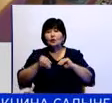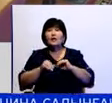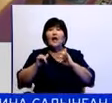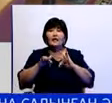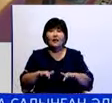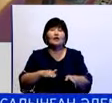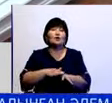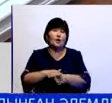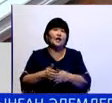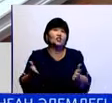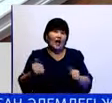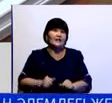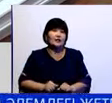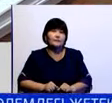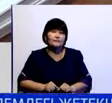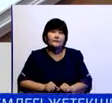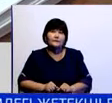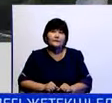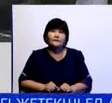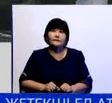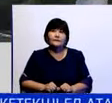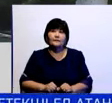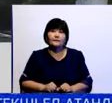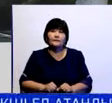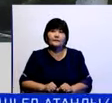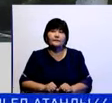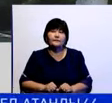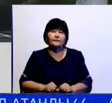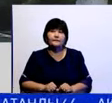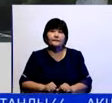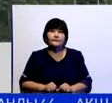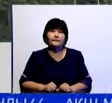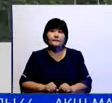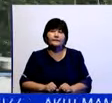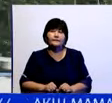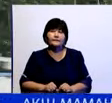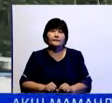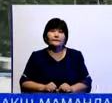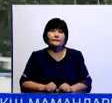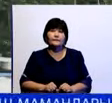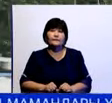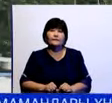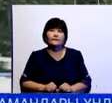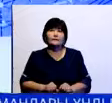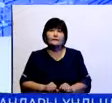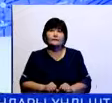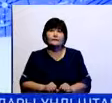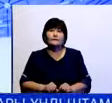атқаруға шақырды. Еламан Жаматов, Алмат Меңдібаев, Төлехан Қожахметов, Қызылорда телеарнасы, Сырдария